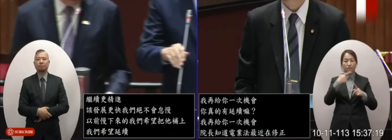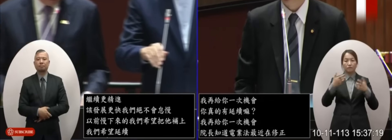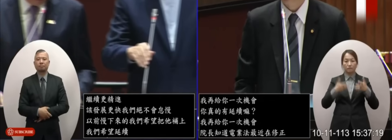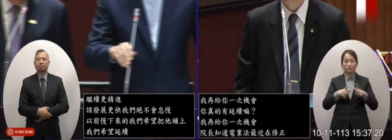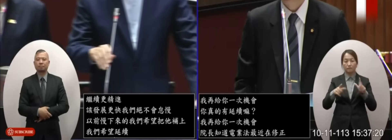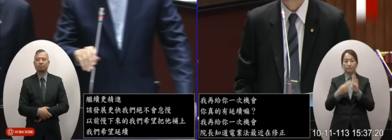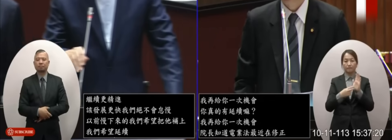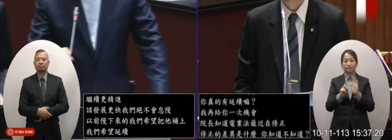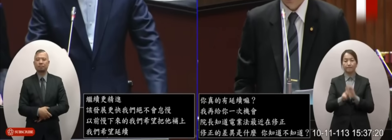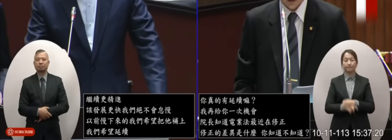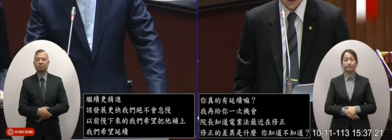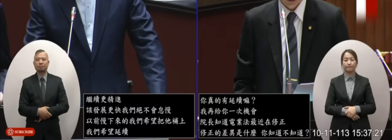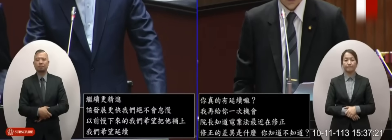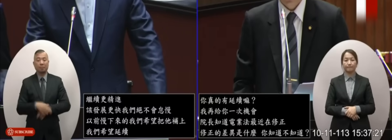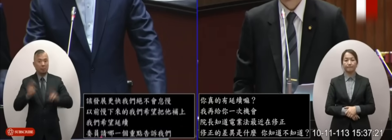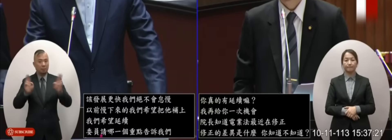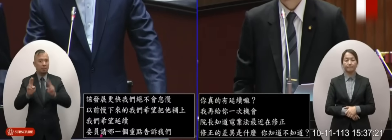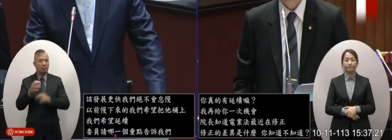的重点是什么？ 就是